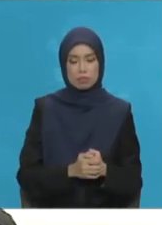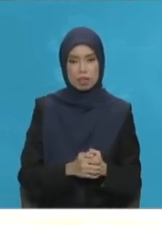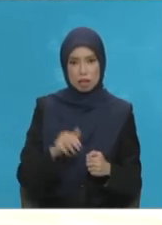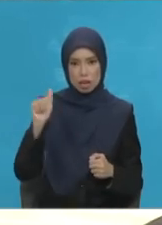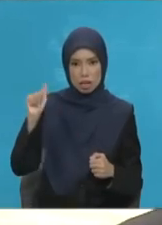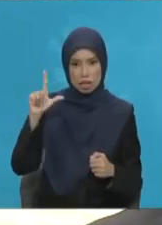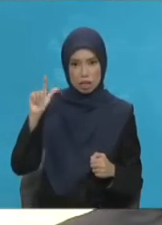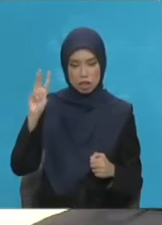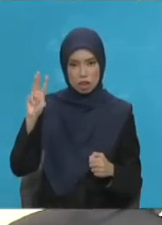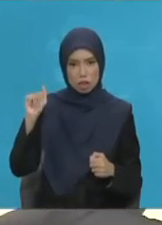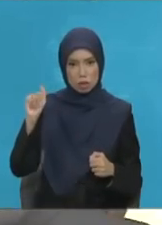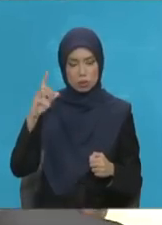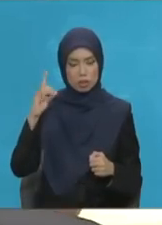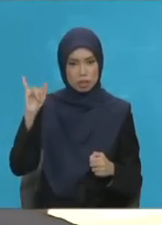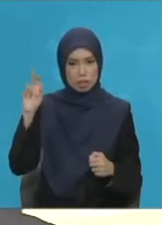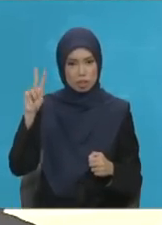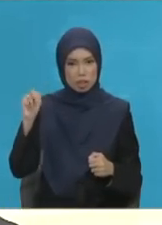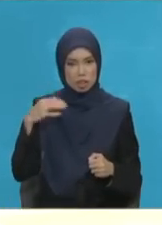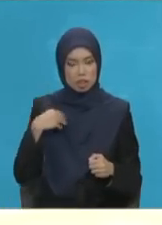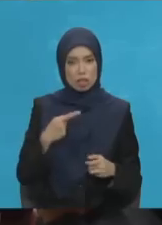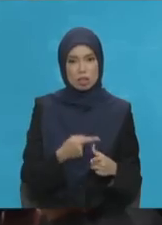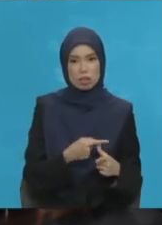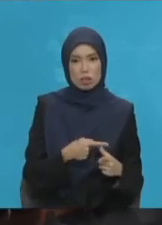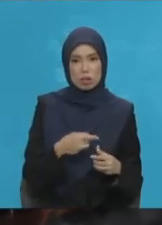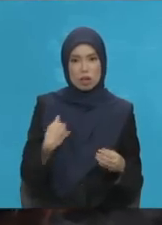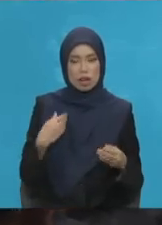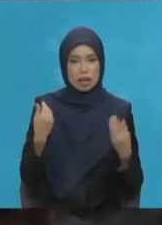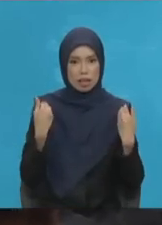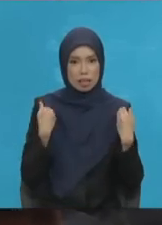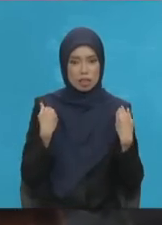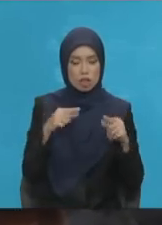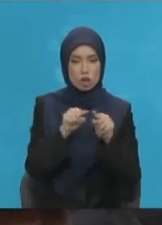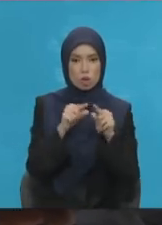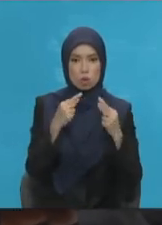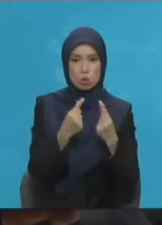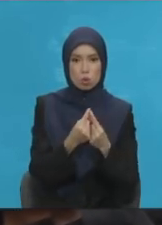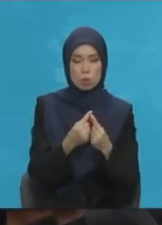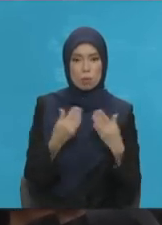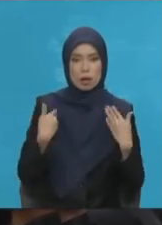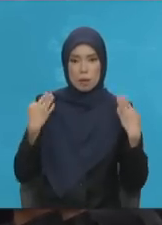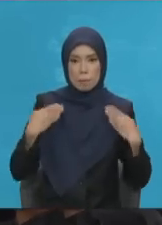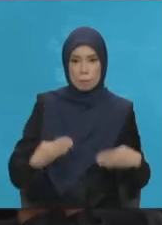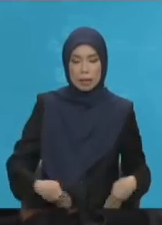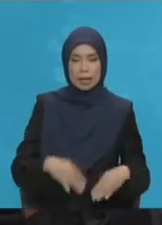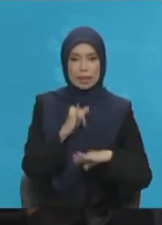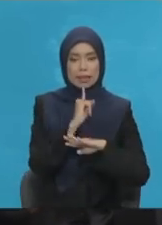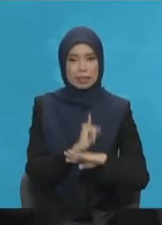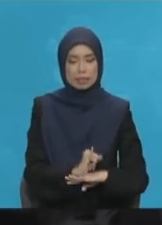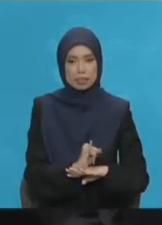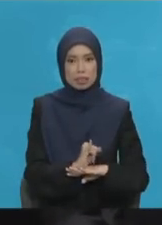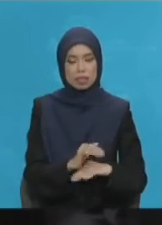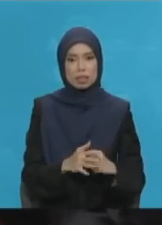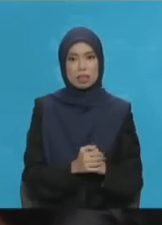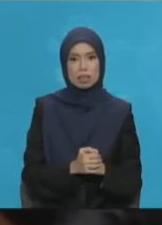keberangkatan durian Camat Mulya didahului oleh hulubalang diraja yang membawa pemuras dan harga sementara